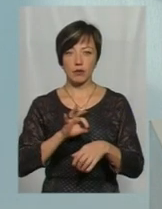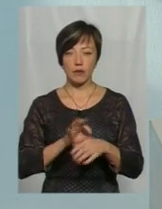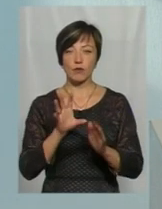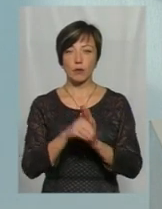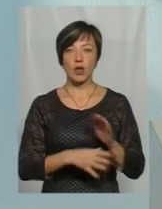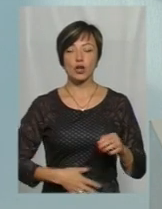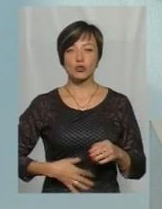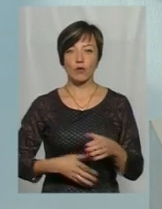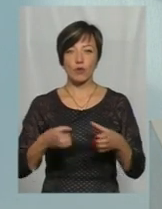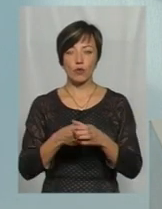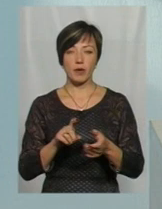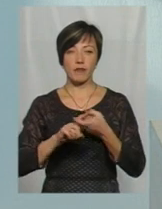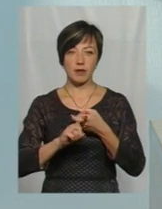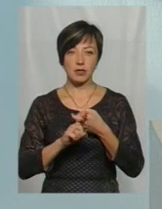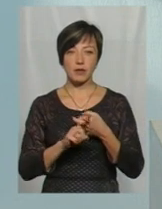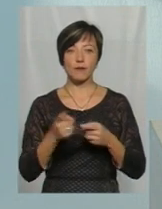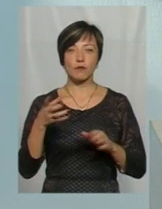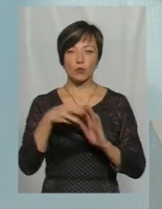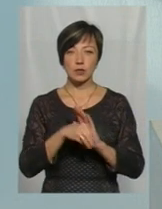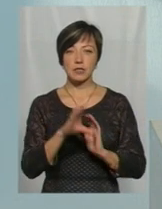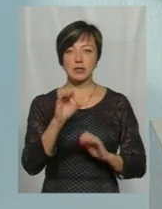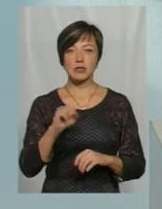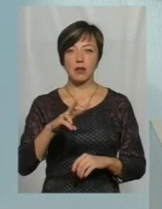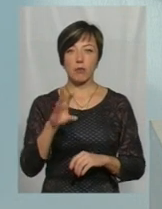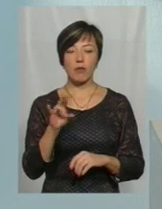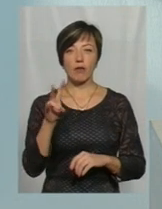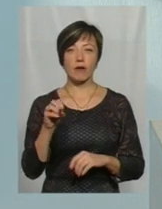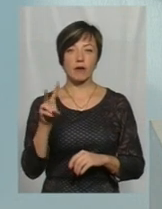і кишкової групи інфекцій, в тому числі сальмонельозу.